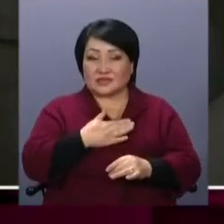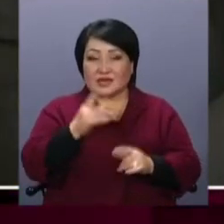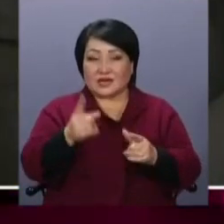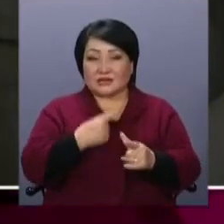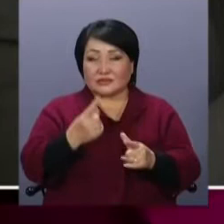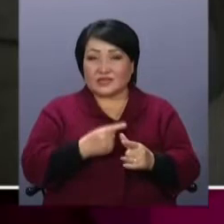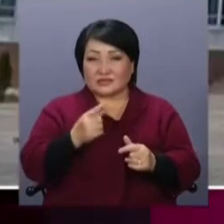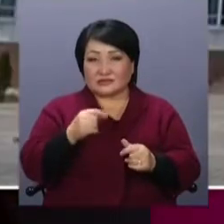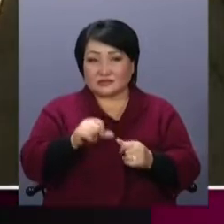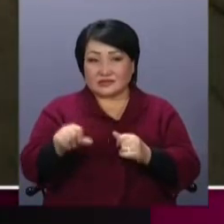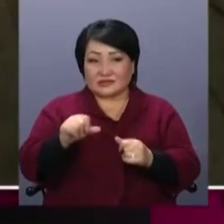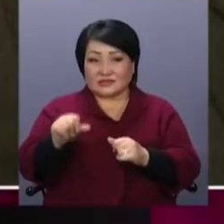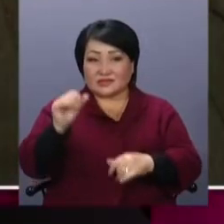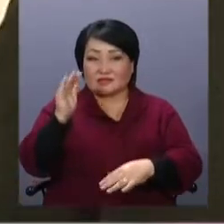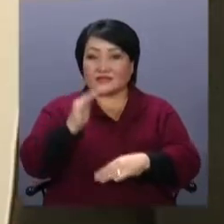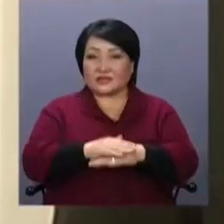болады.